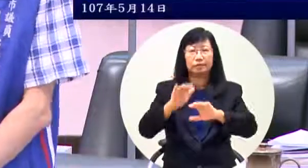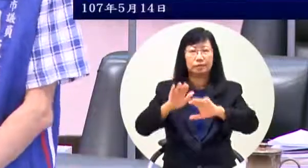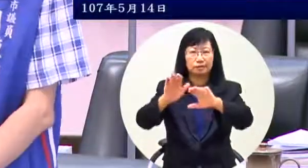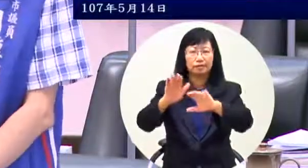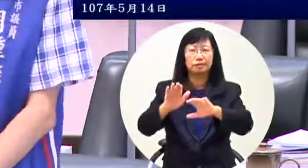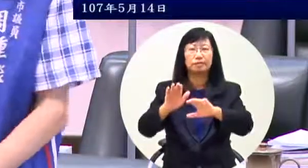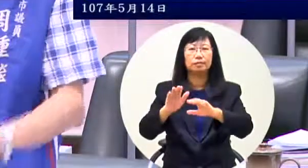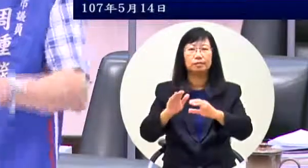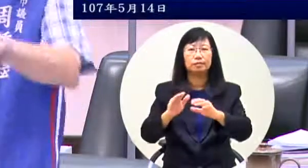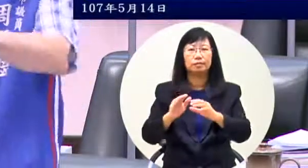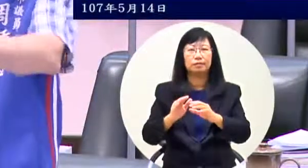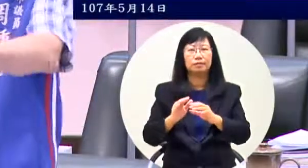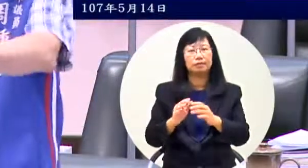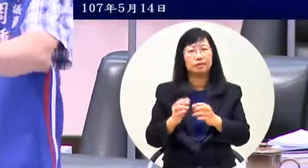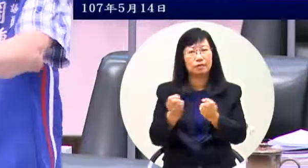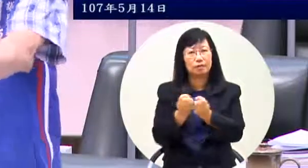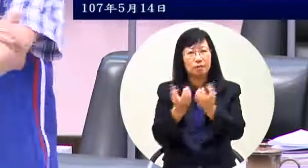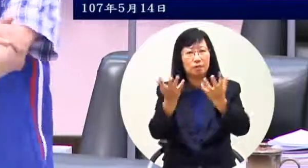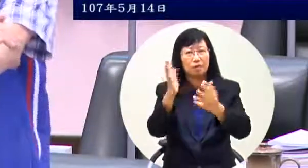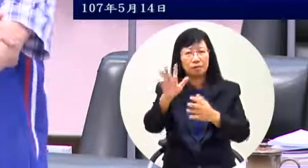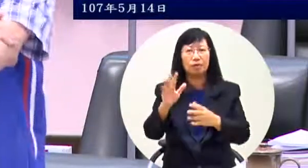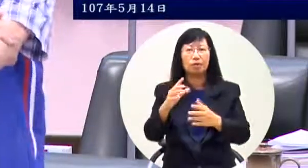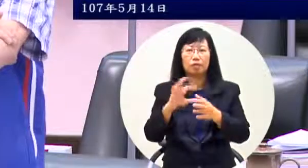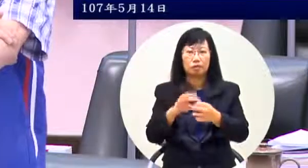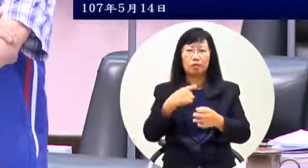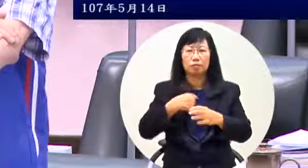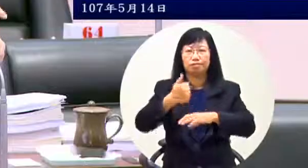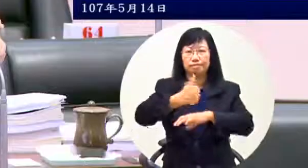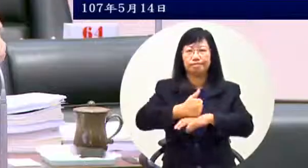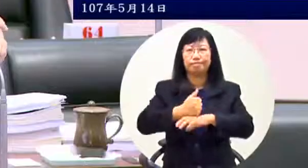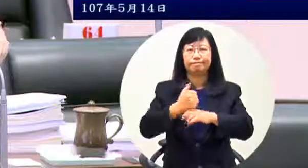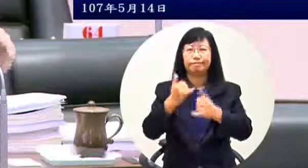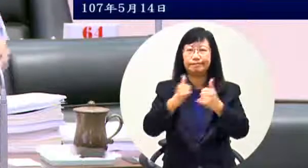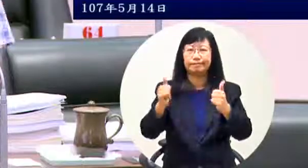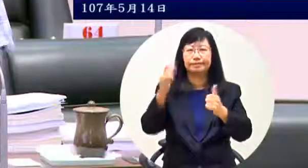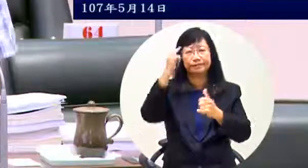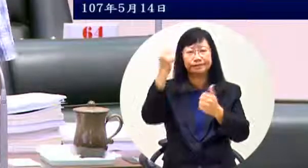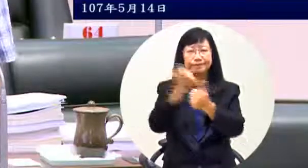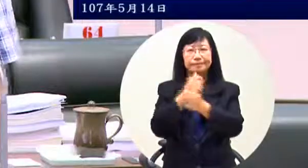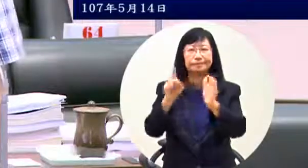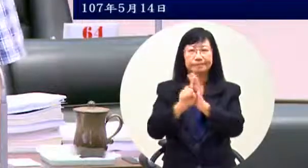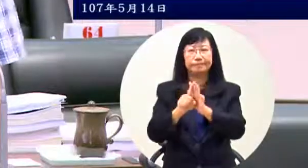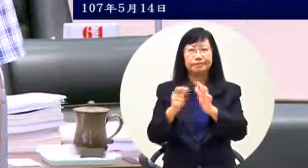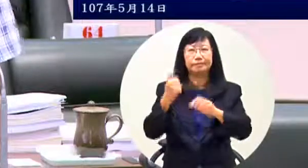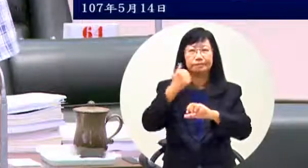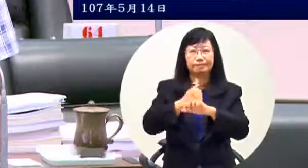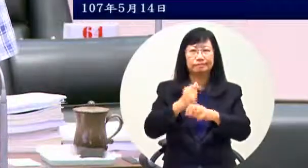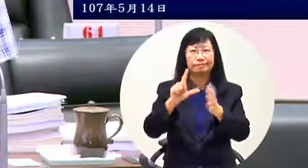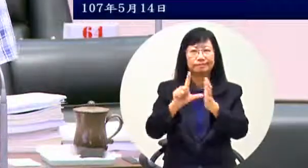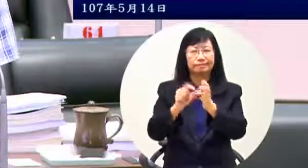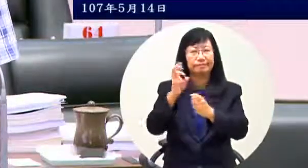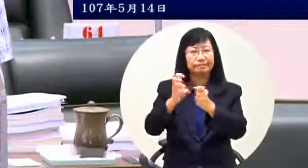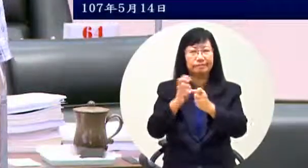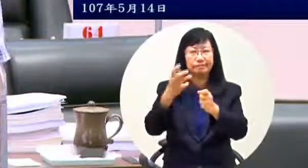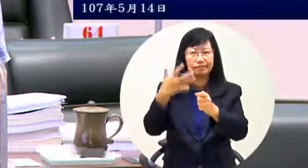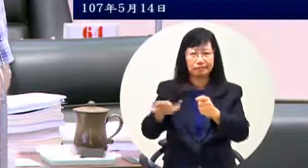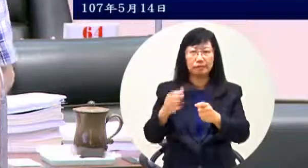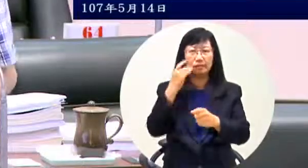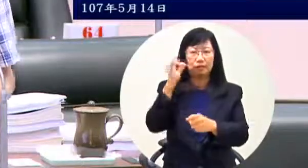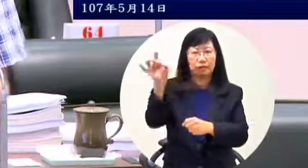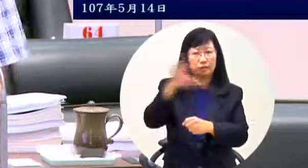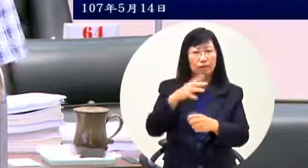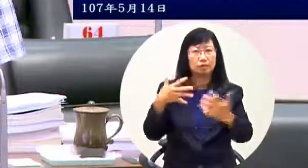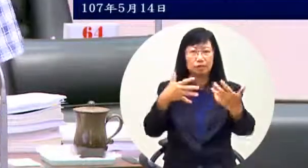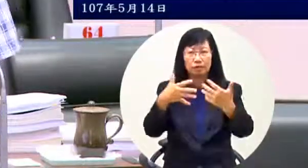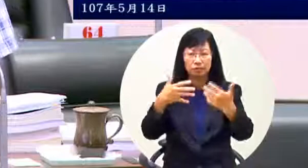表。啊，这30来年。透过质询确实都有一些帮助，所以总质询